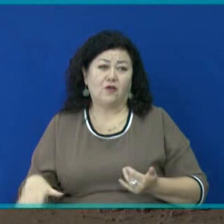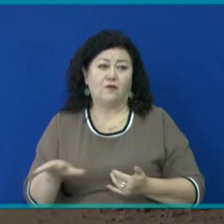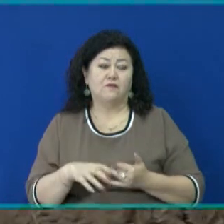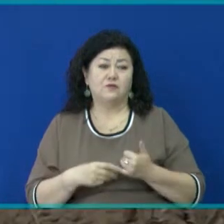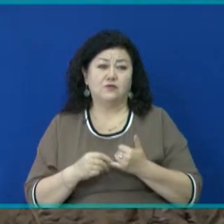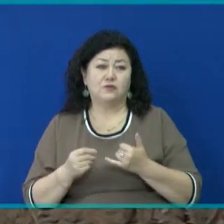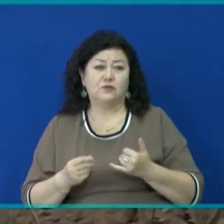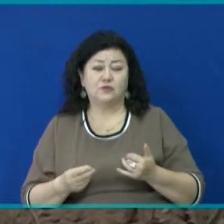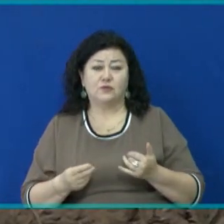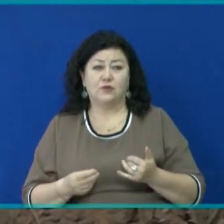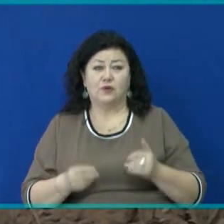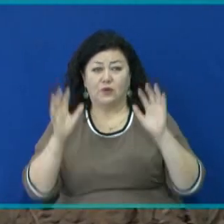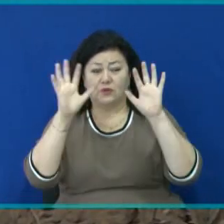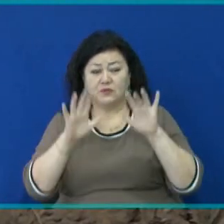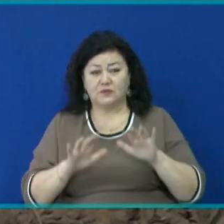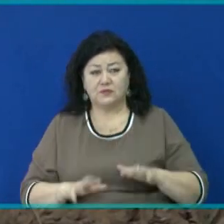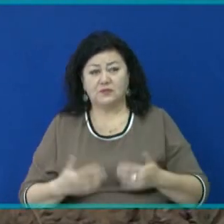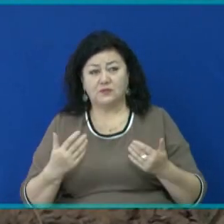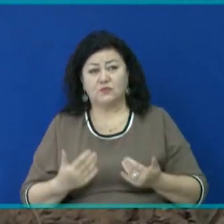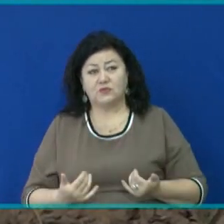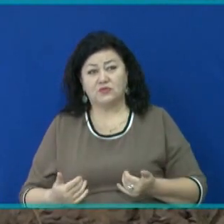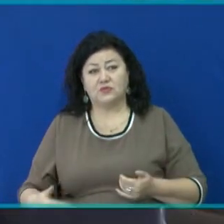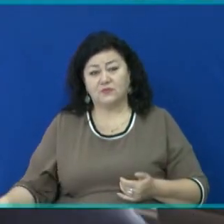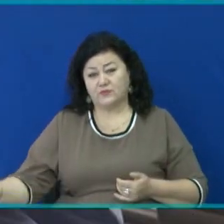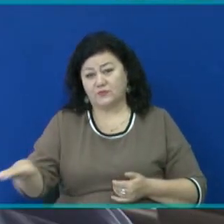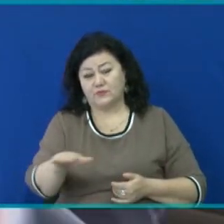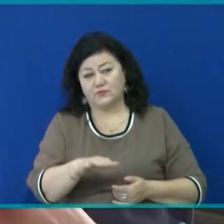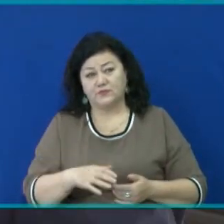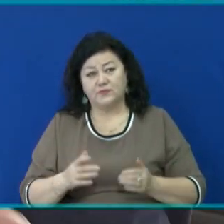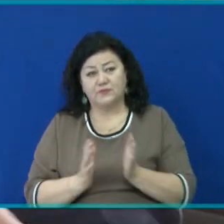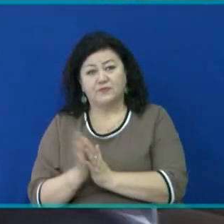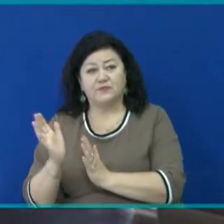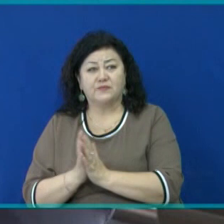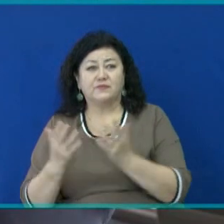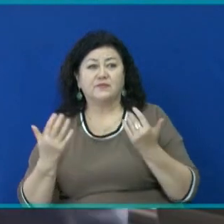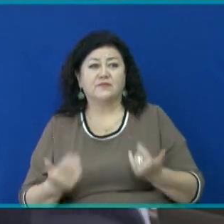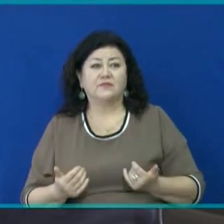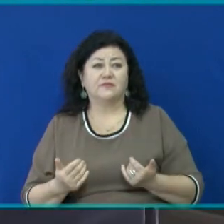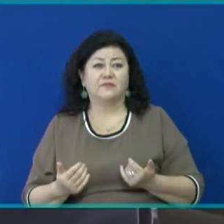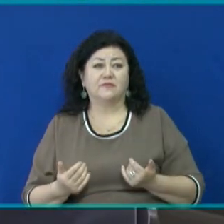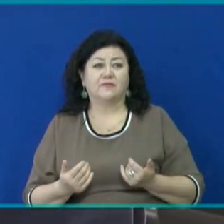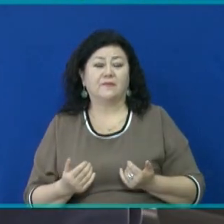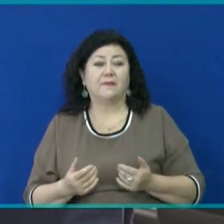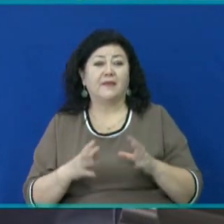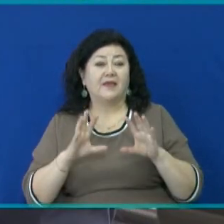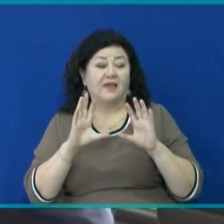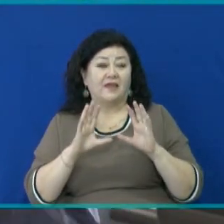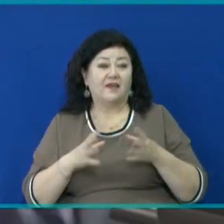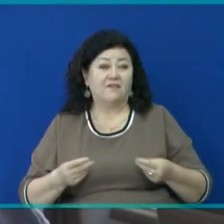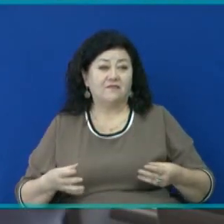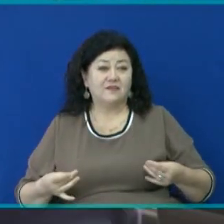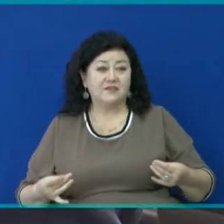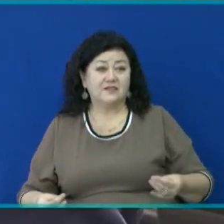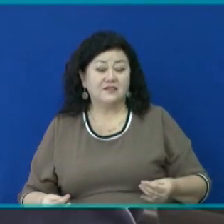қарды, көктемдегі тасыған судың барлығы шабындық жерлерге бұрылған. Көктемдегі тасып атқан суды ұстап аламыз біз. Сөйтіп оны